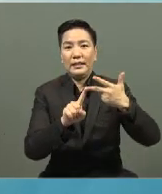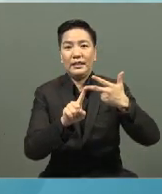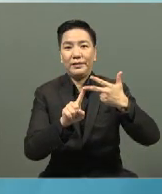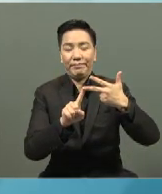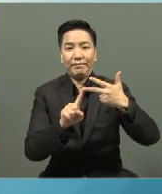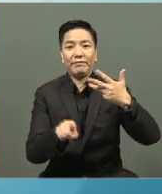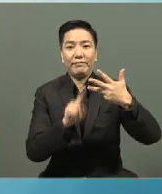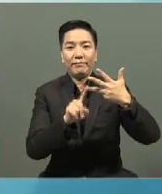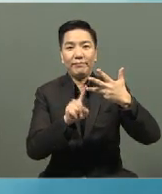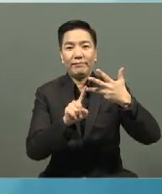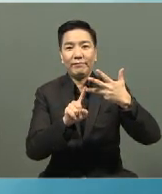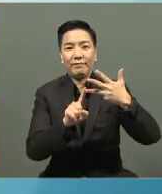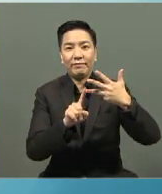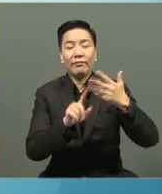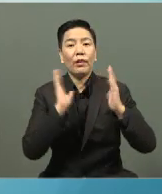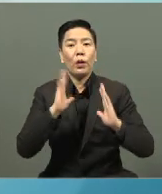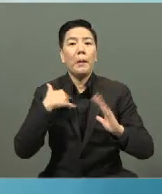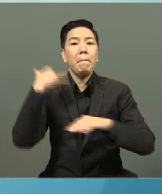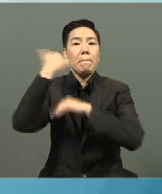เนี่ยคือจะเป็นอันดับที่หนึ่งจำได้ไหมผมจะรายงานต่อติดกับคนที่อยู่ในครอบครัวติดกับคนที่เคยป่วยมาเกาะนตอนนี้ลงมาเป็นแบบที่สามเพราะว่าเรามีระบบของการกัดกันนะครับแล้วก็ระบบของการค้นหาเชิงรุกที่ดีนะครับแล้วก็อันดับที่4